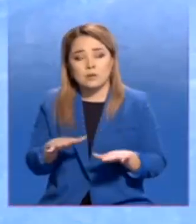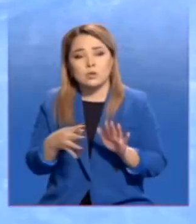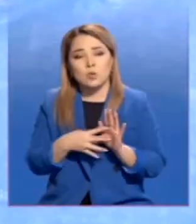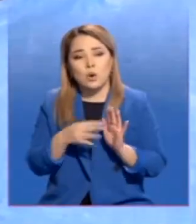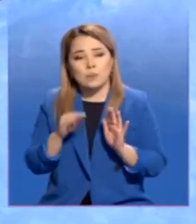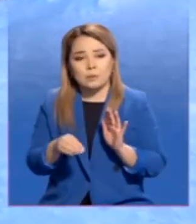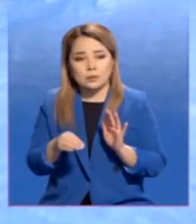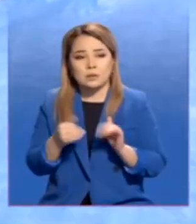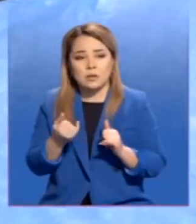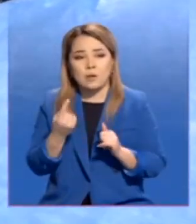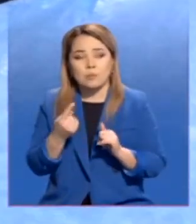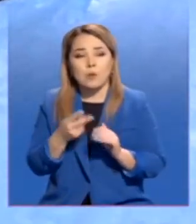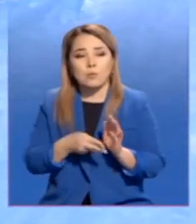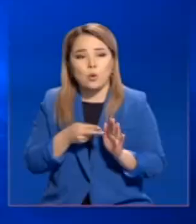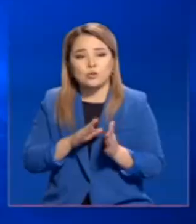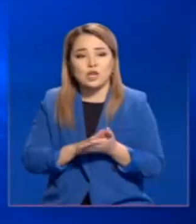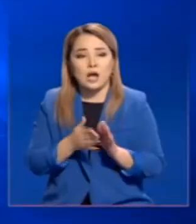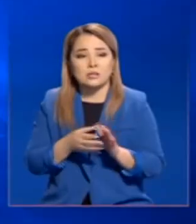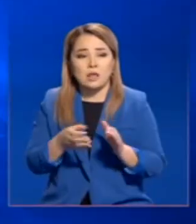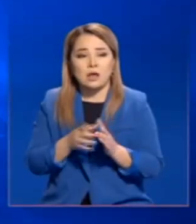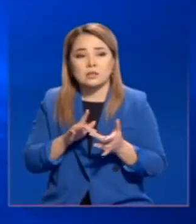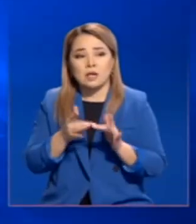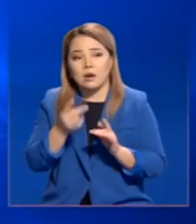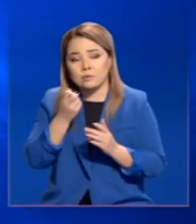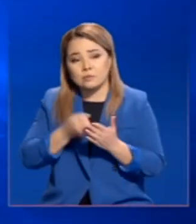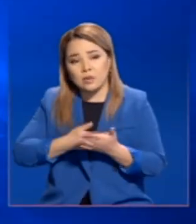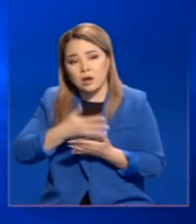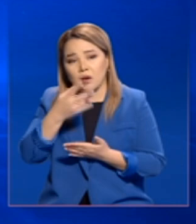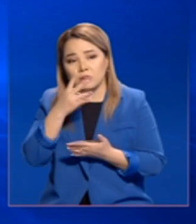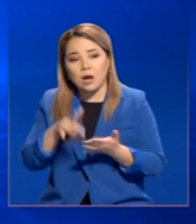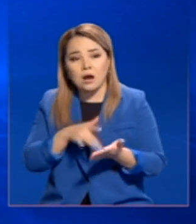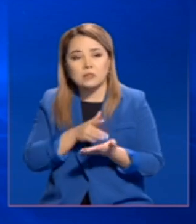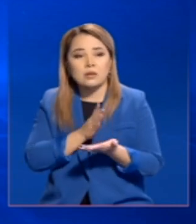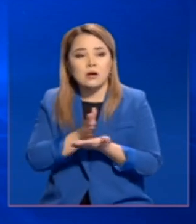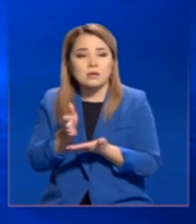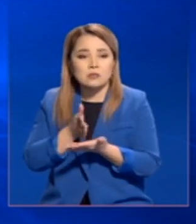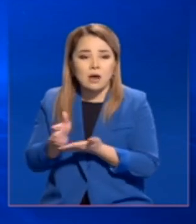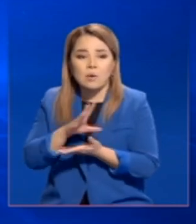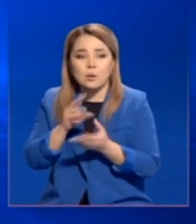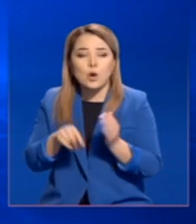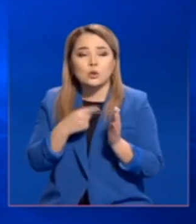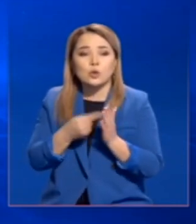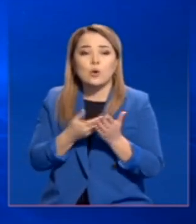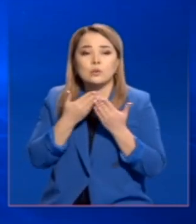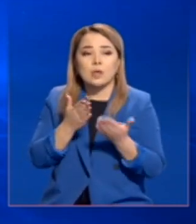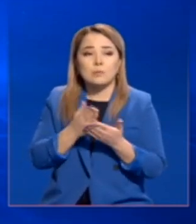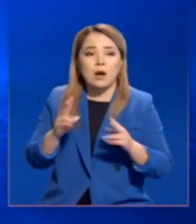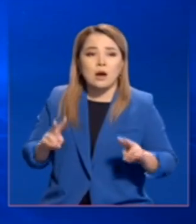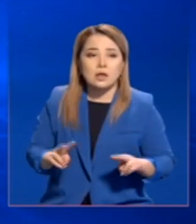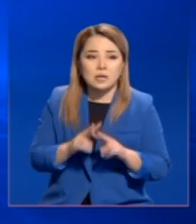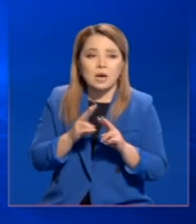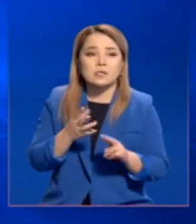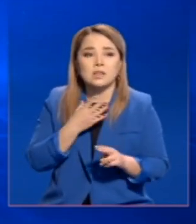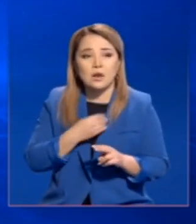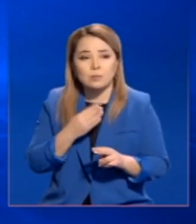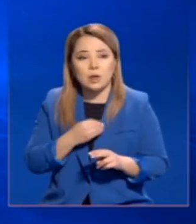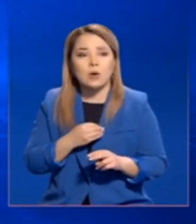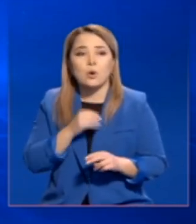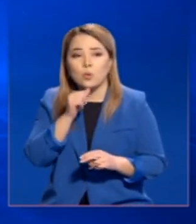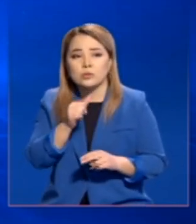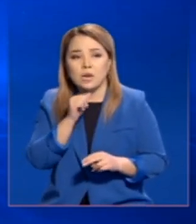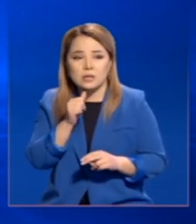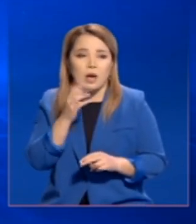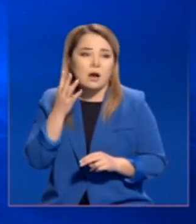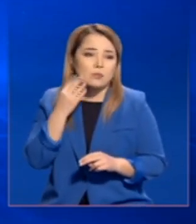Бұл бір ғана пойыздың жағдайы. Ал біз әлеуметтік желге қайғылыға жүретін пойыздар ескі деп сауал тастағанбыз. Астана Семей, Қостанай Алматы,